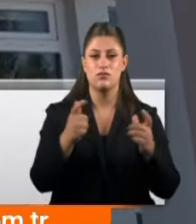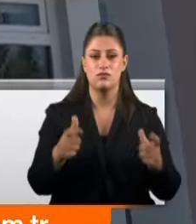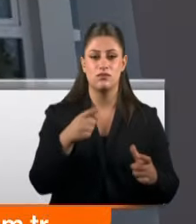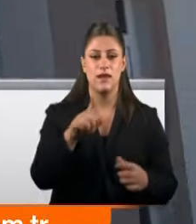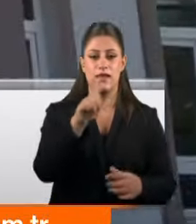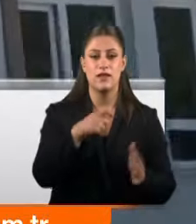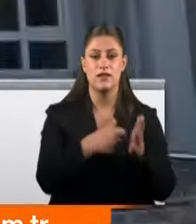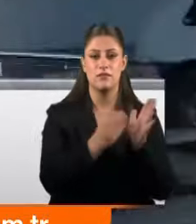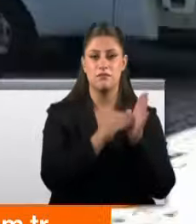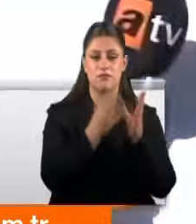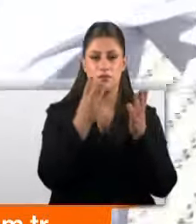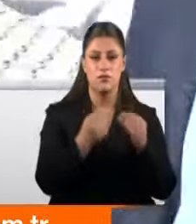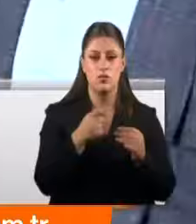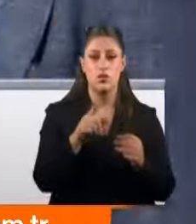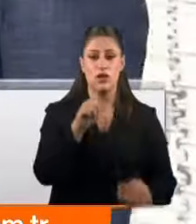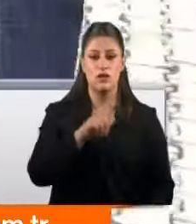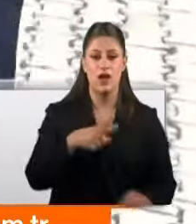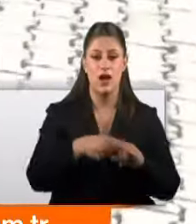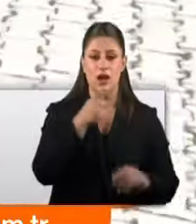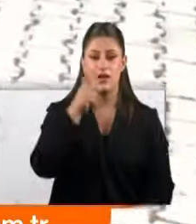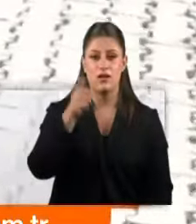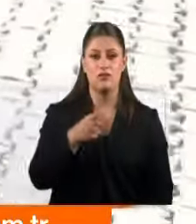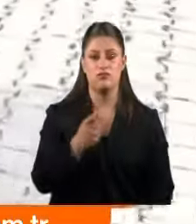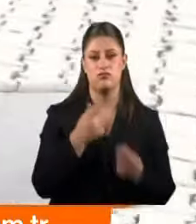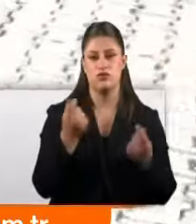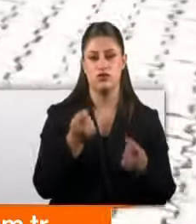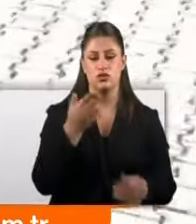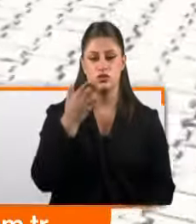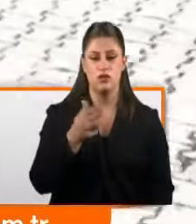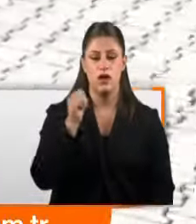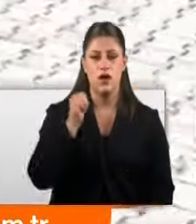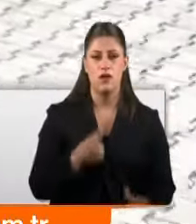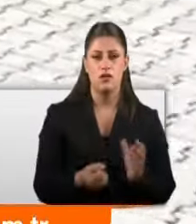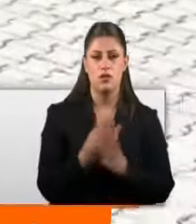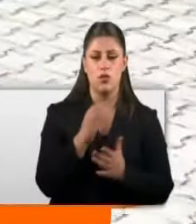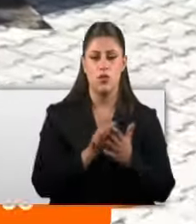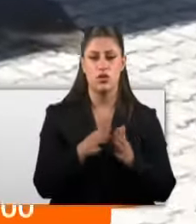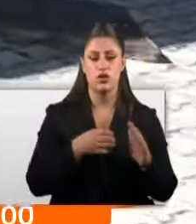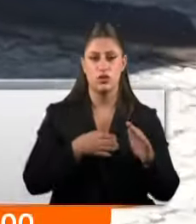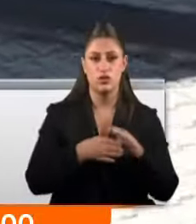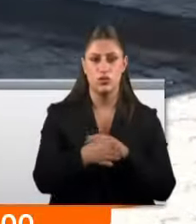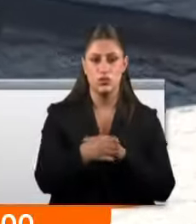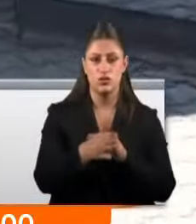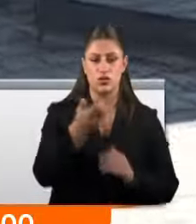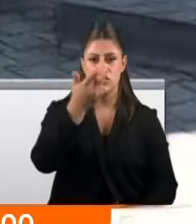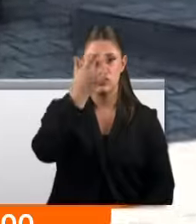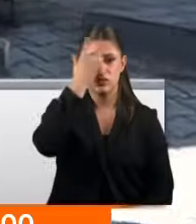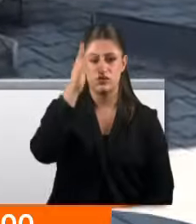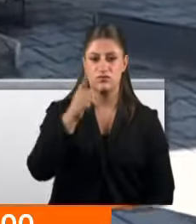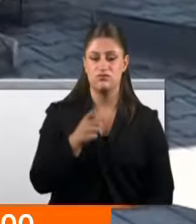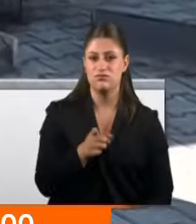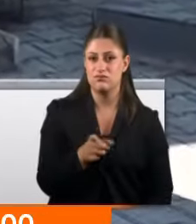verildi. O lisede Halil amca görev yapıyor. Her sabah okuldan içeriye giriyor ve şehit köşesine